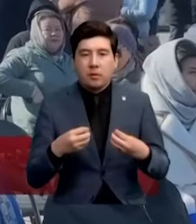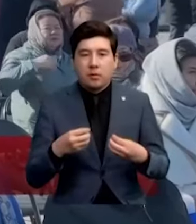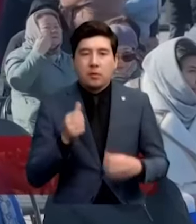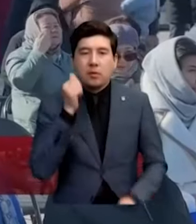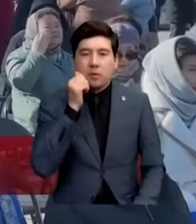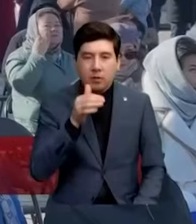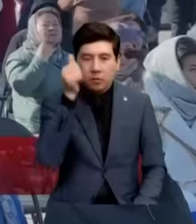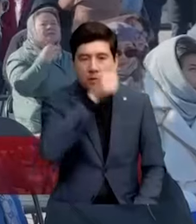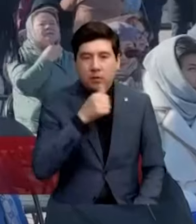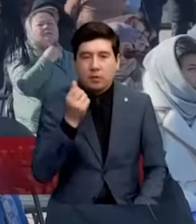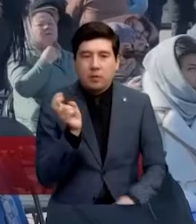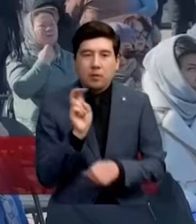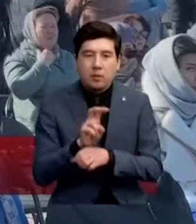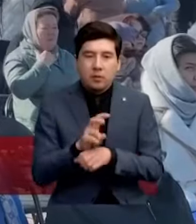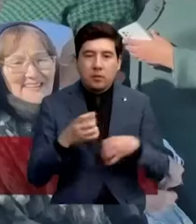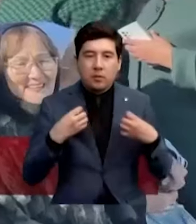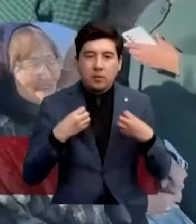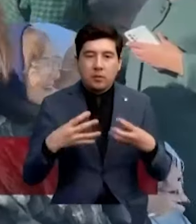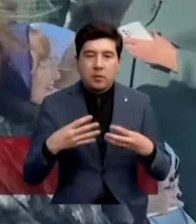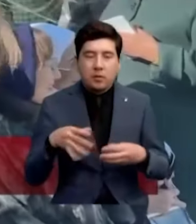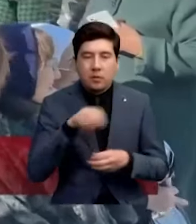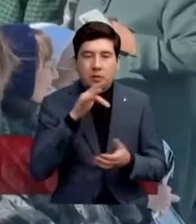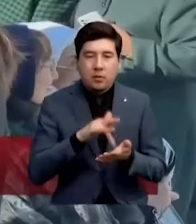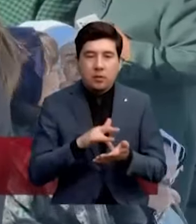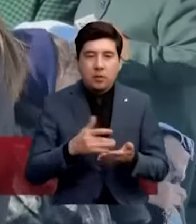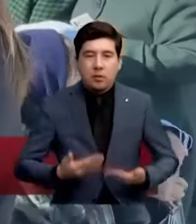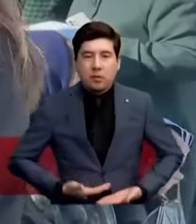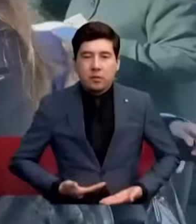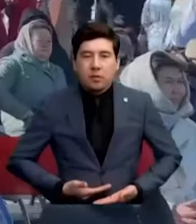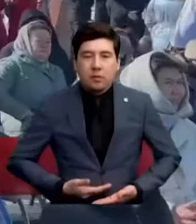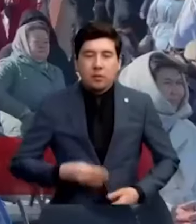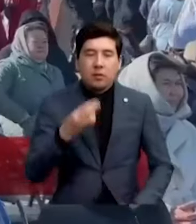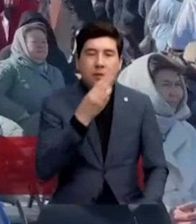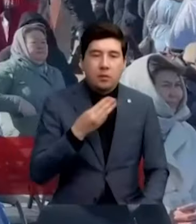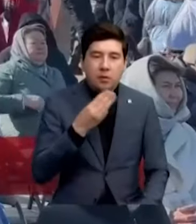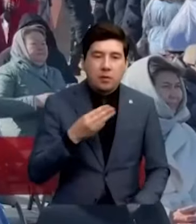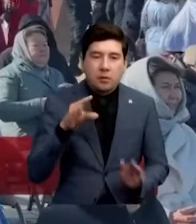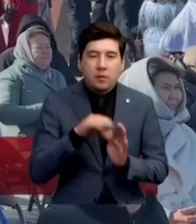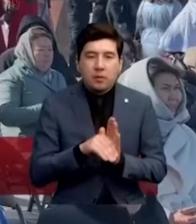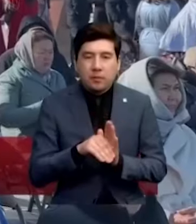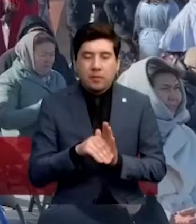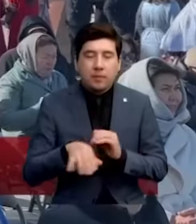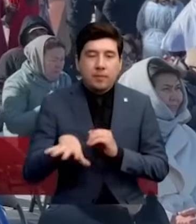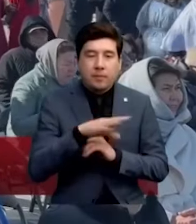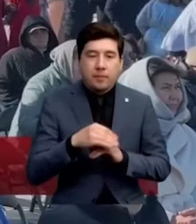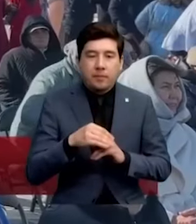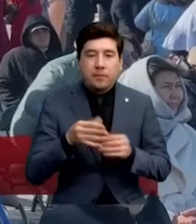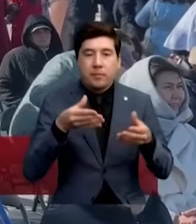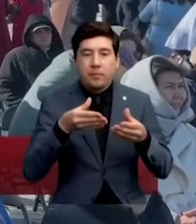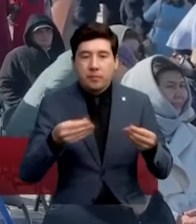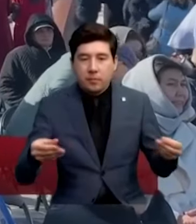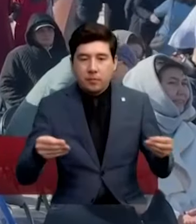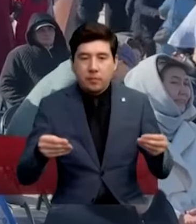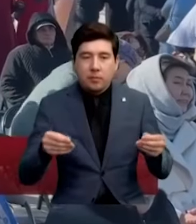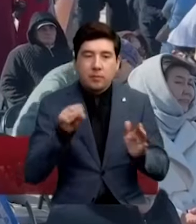жылда келеміз осы алаңға, осы қаланың тұрғынымын. Енді Атырау халқын жалпы барлық осы қыстан шығып отқан